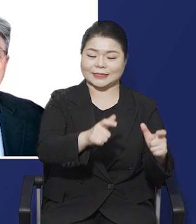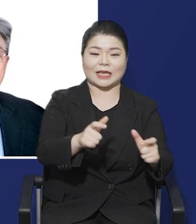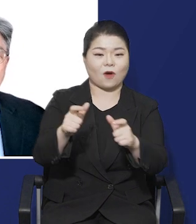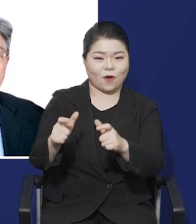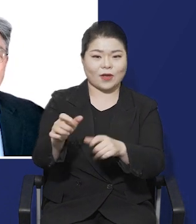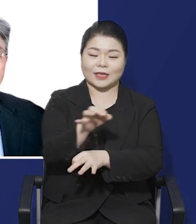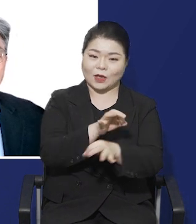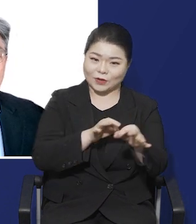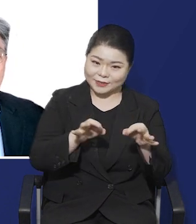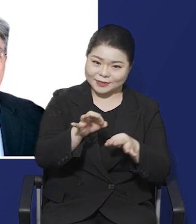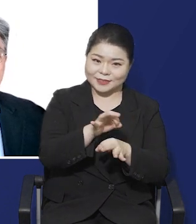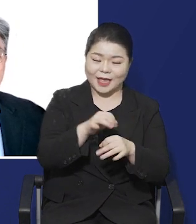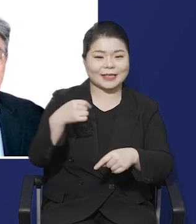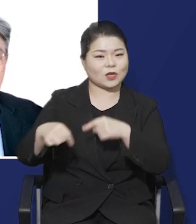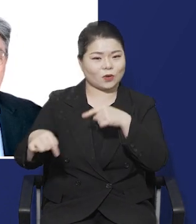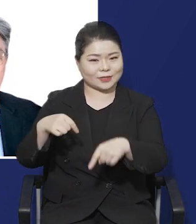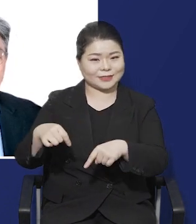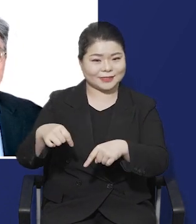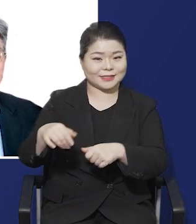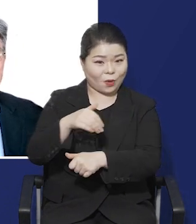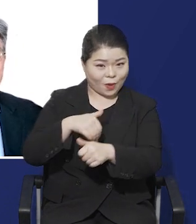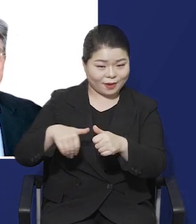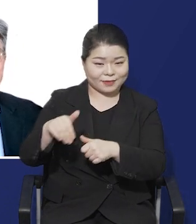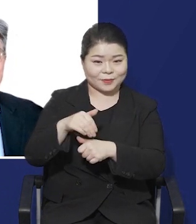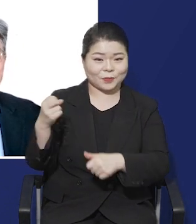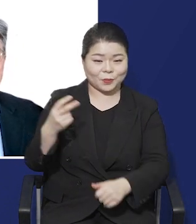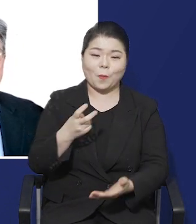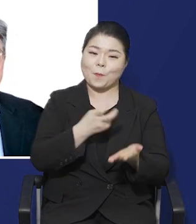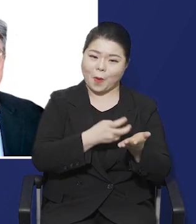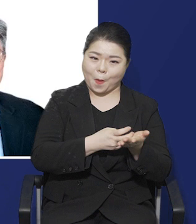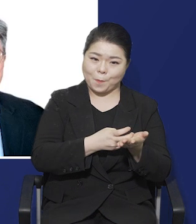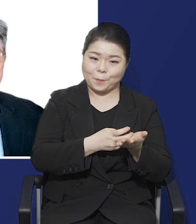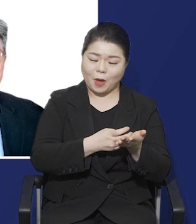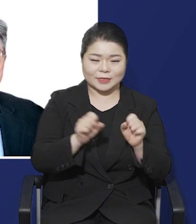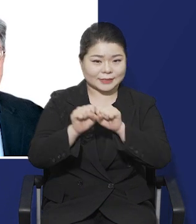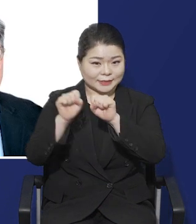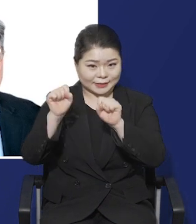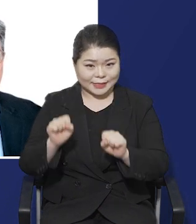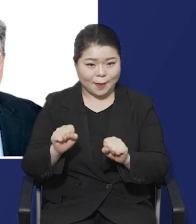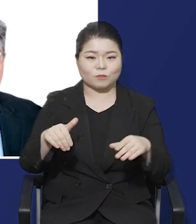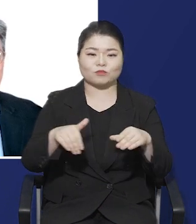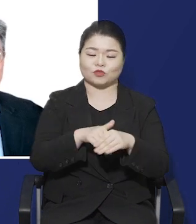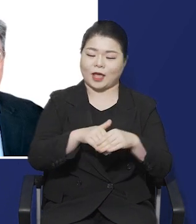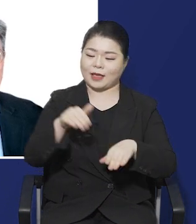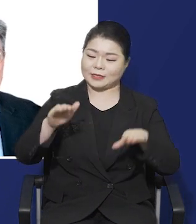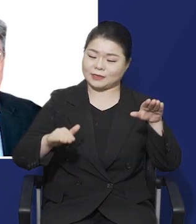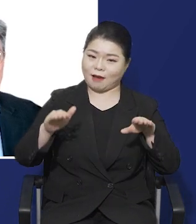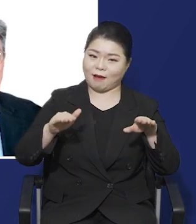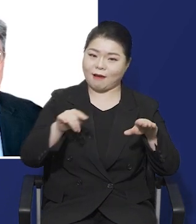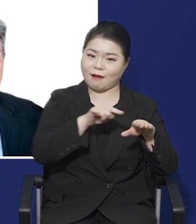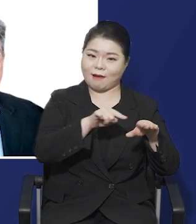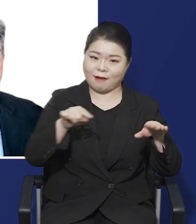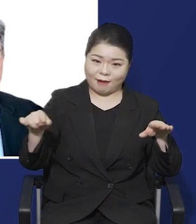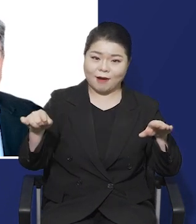지역의 경제적이고 정치적인 안정성, 그리고 법률과 규제 환경, 그리고 문화적인 차이, 이러한 경쟁적인